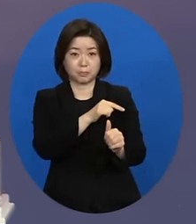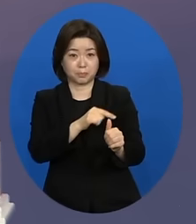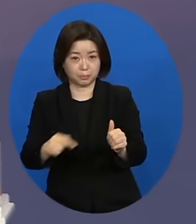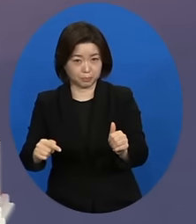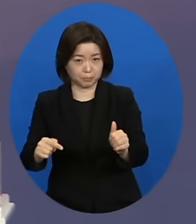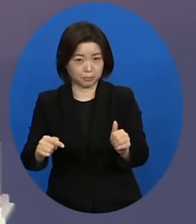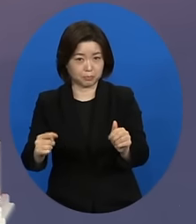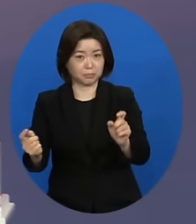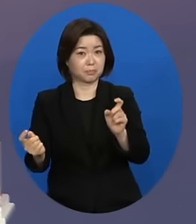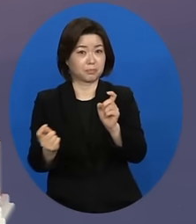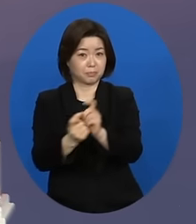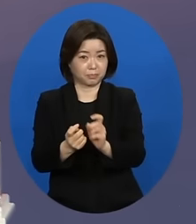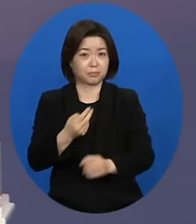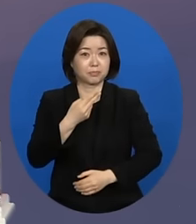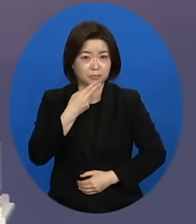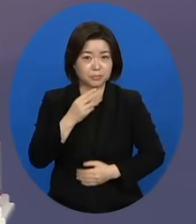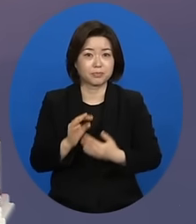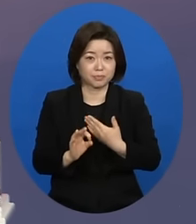않았더라면